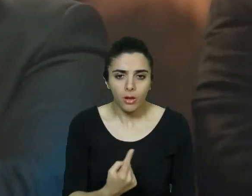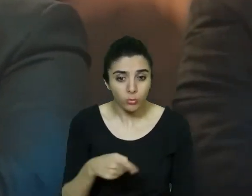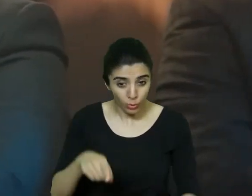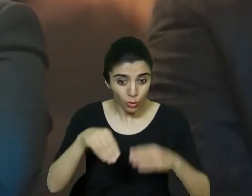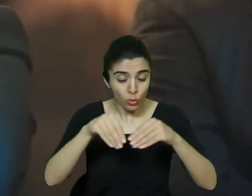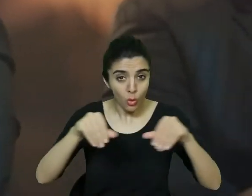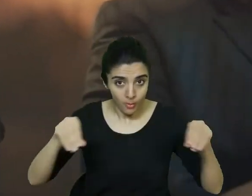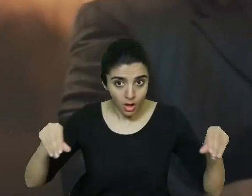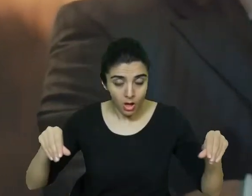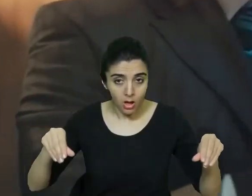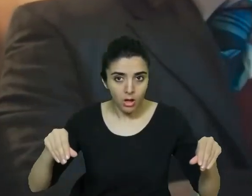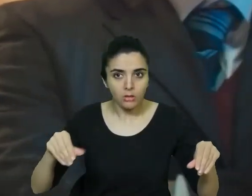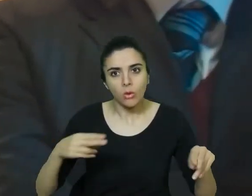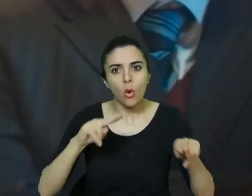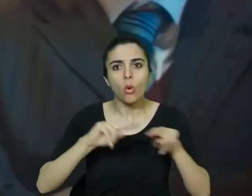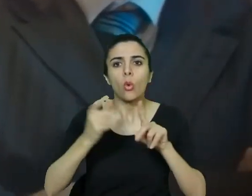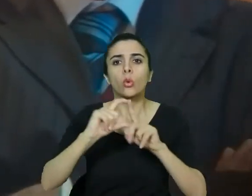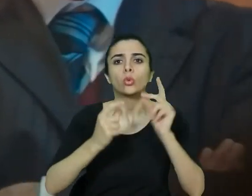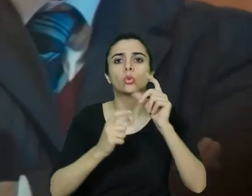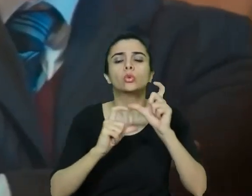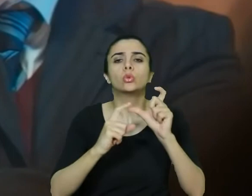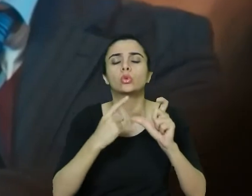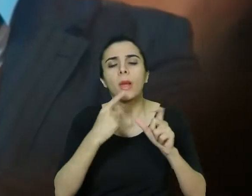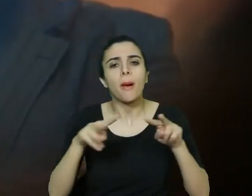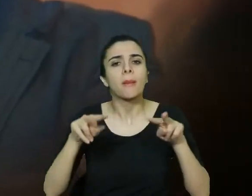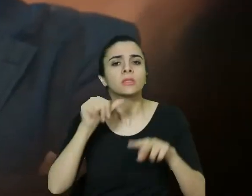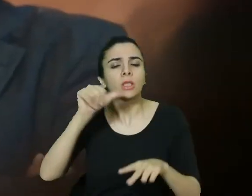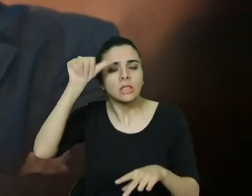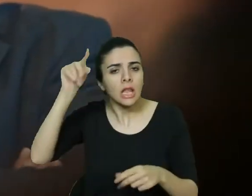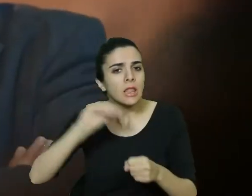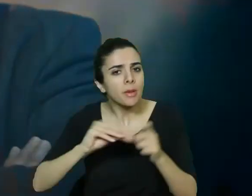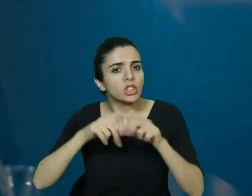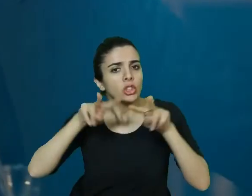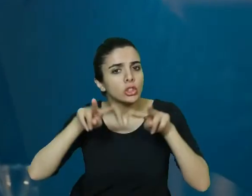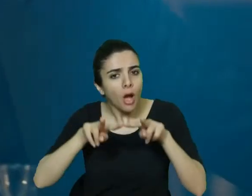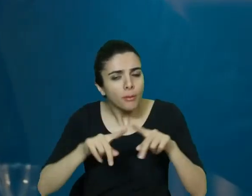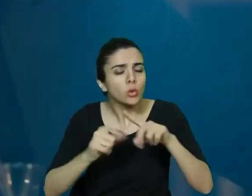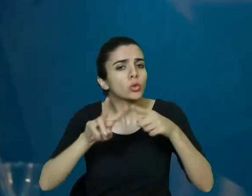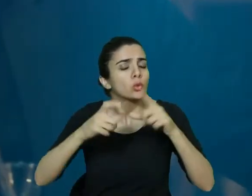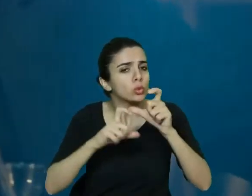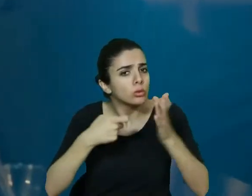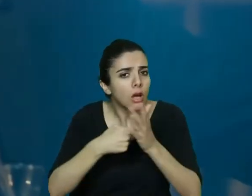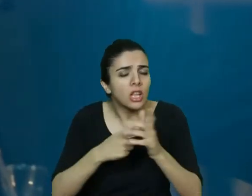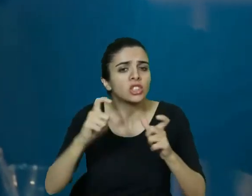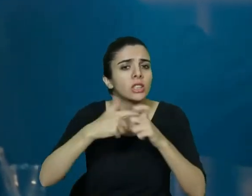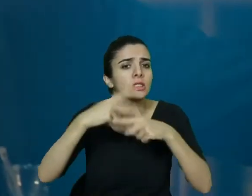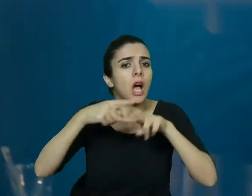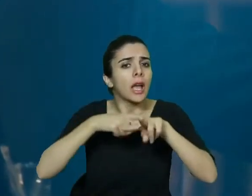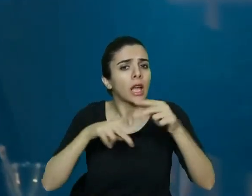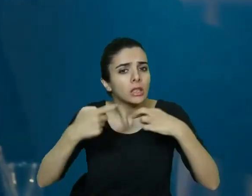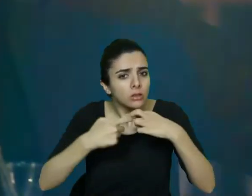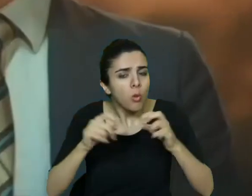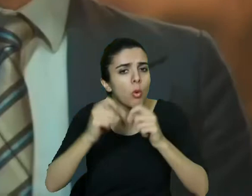Bu toprak Kudüs. Medine, Şam ve hatta Kahire, Tunus, Cezayir,